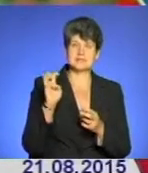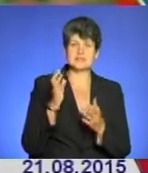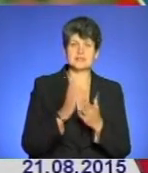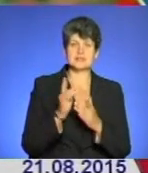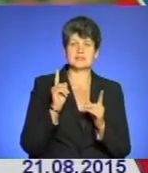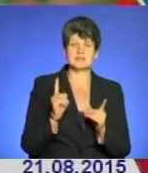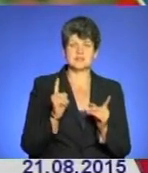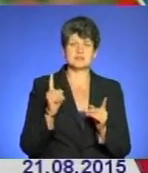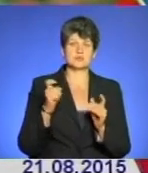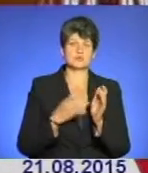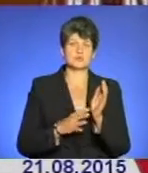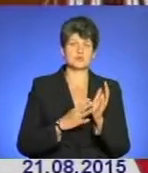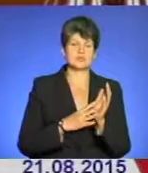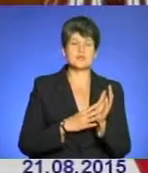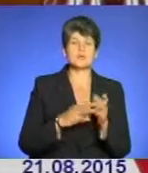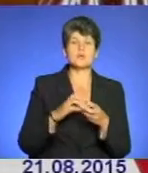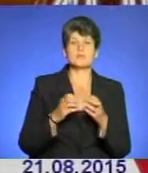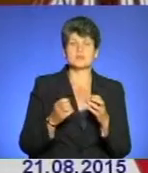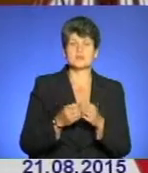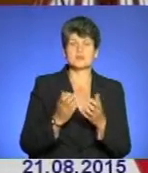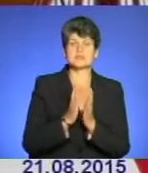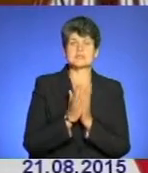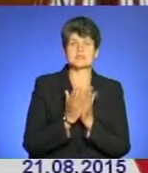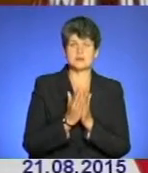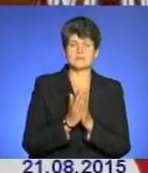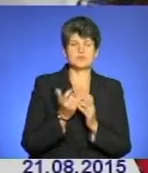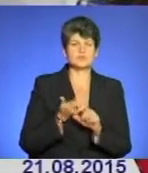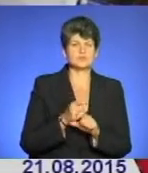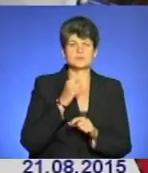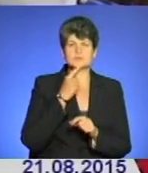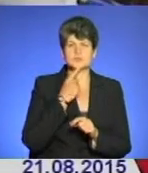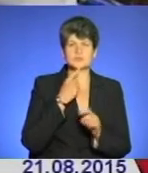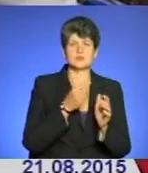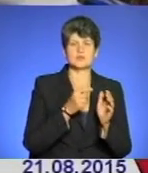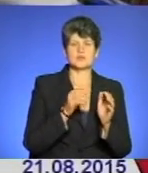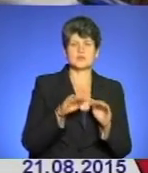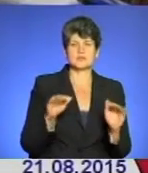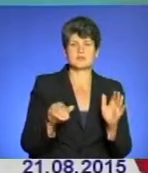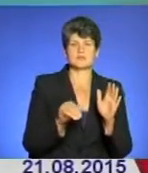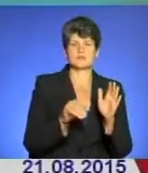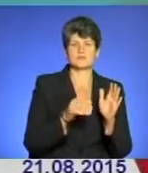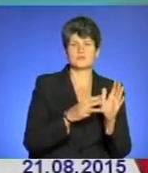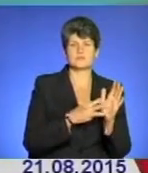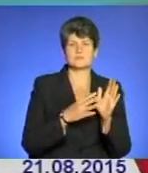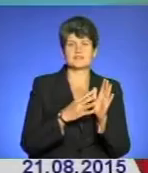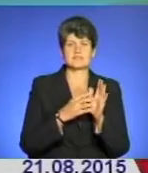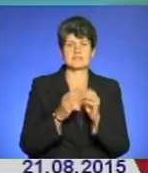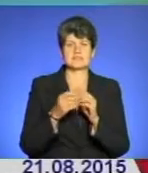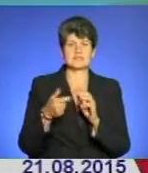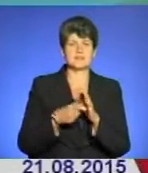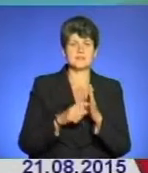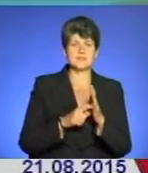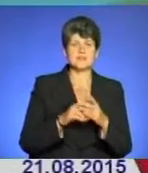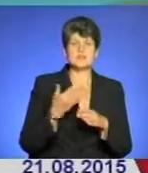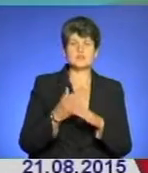існує проблема із підручниками. Найбільш гостро вона постає для учнів 8, 9, 10 класів. Частково питання